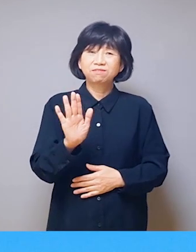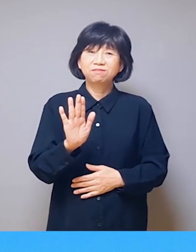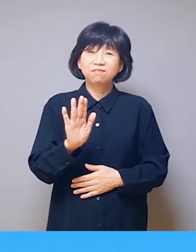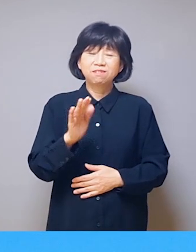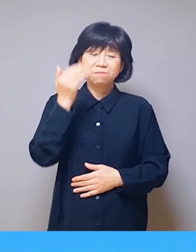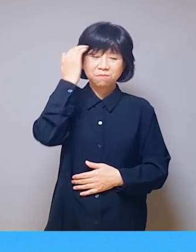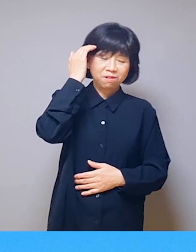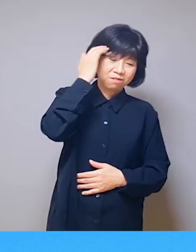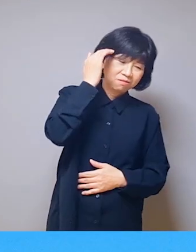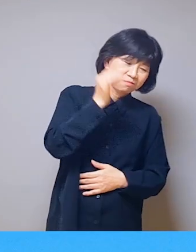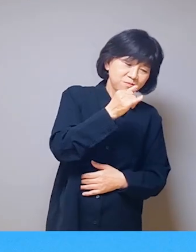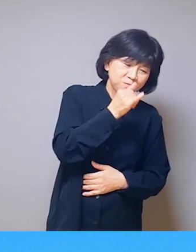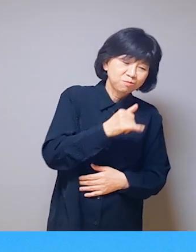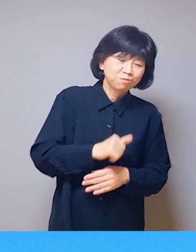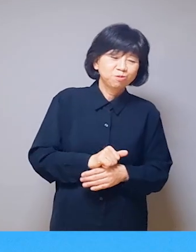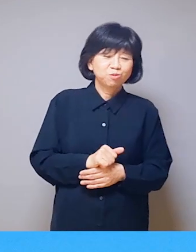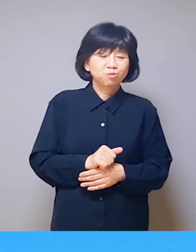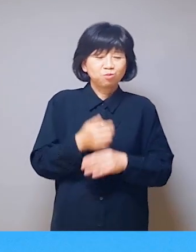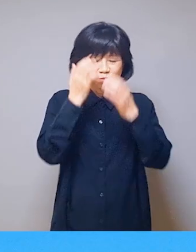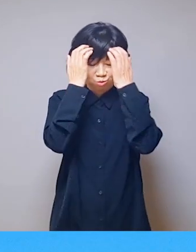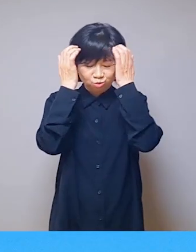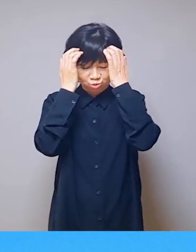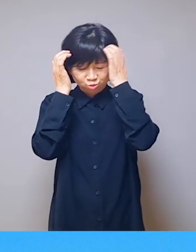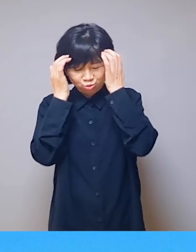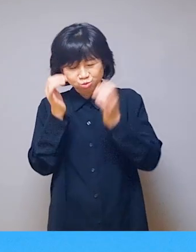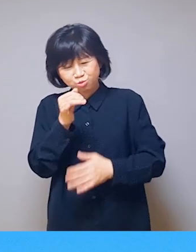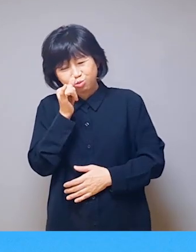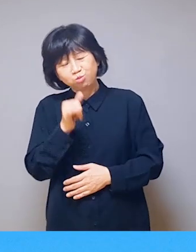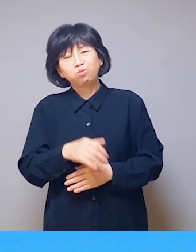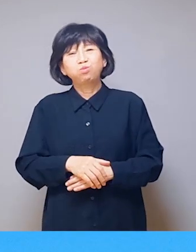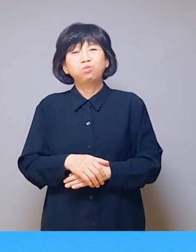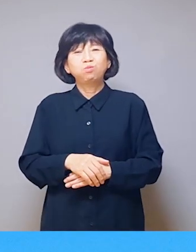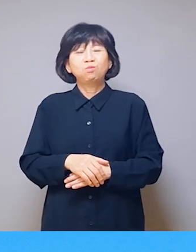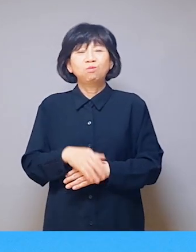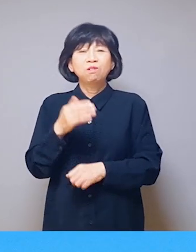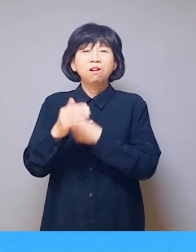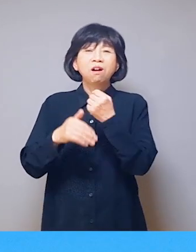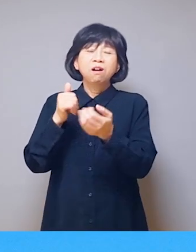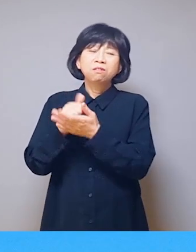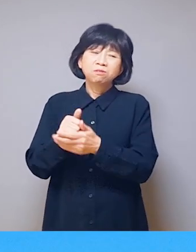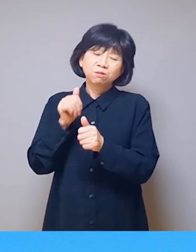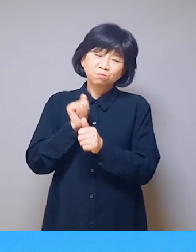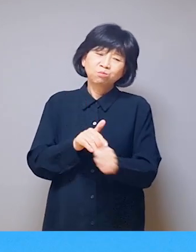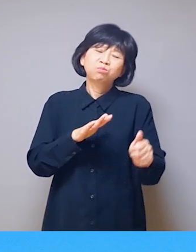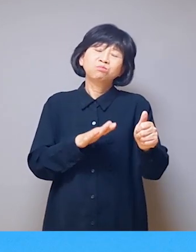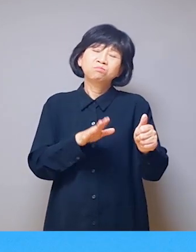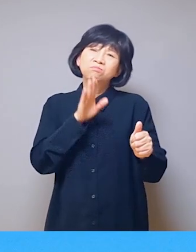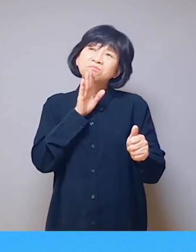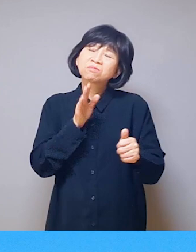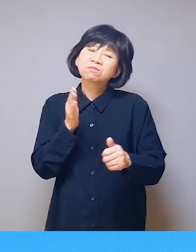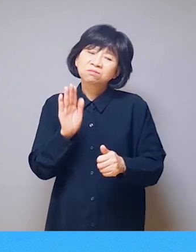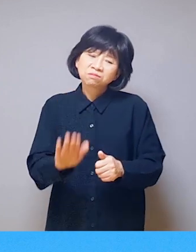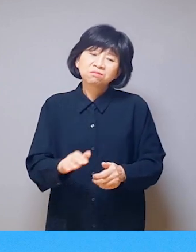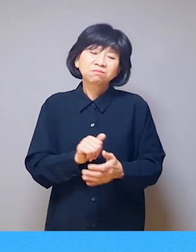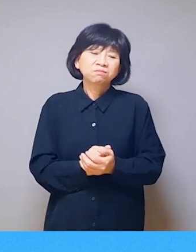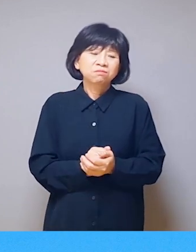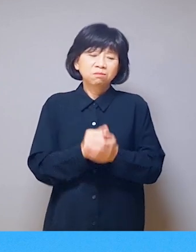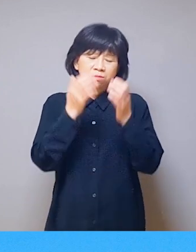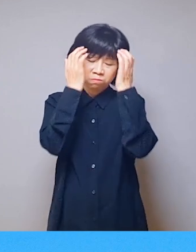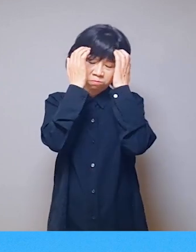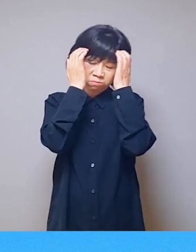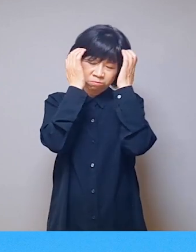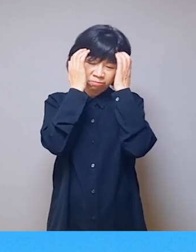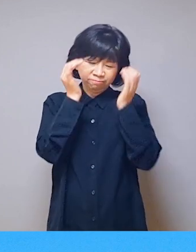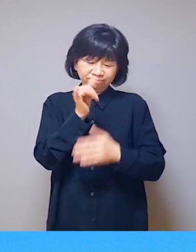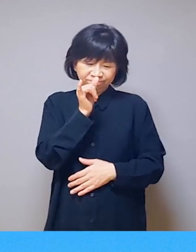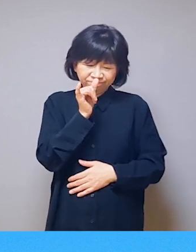아스팔트 길이 되지 않고 진흙탕 길이 되게끔 하나님이 그 길을 가게 하셨는데 그 길에